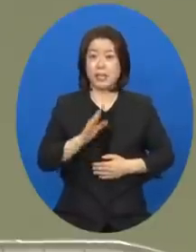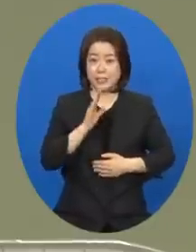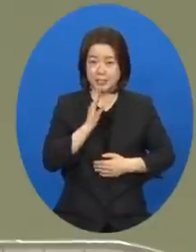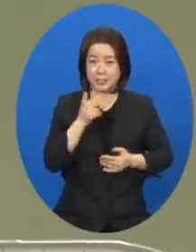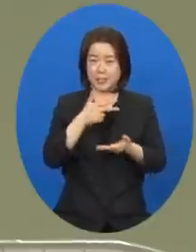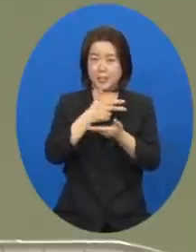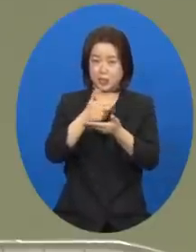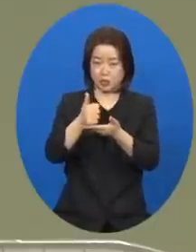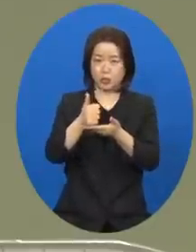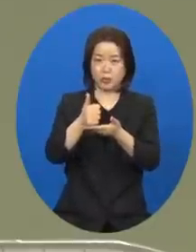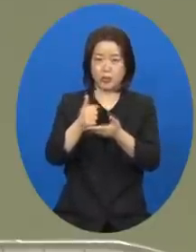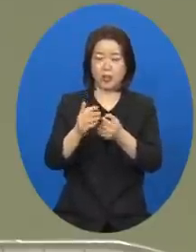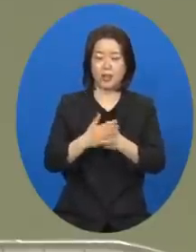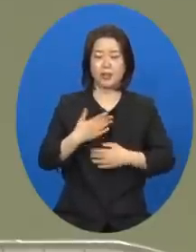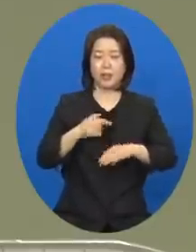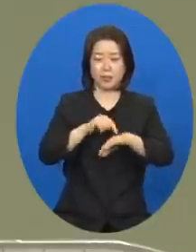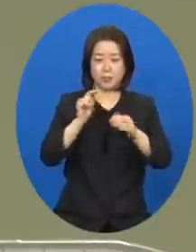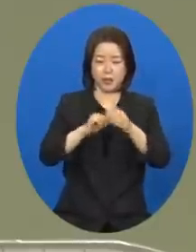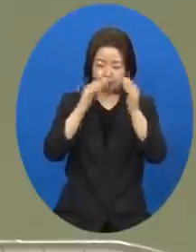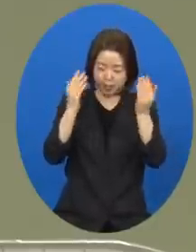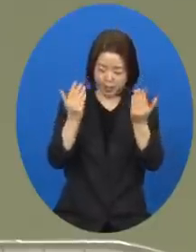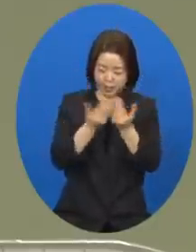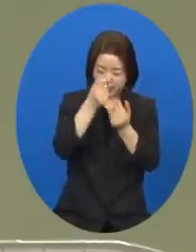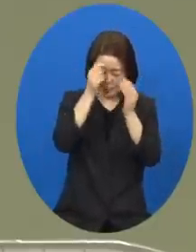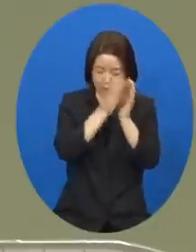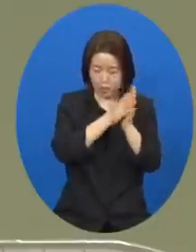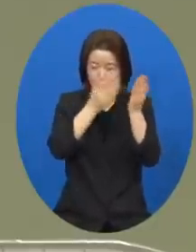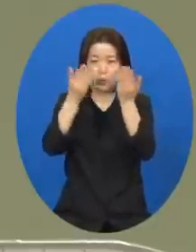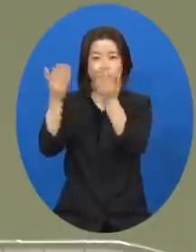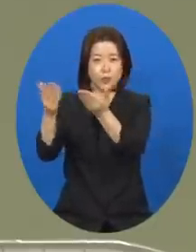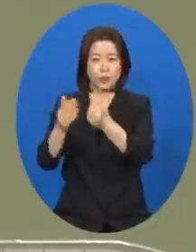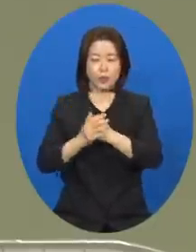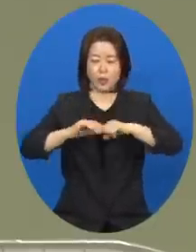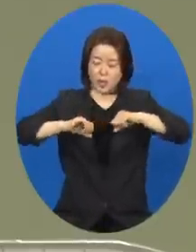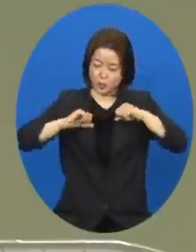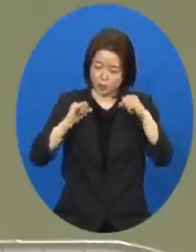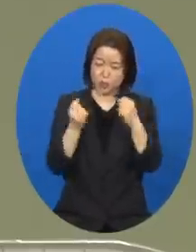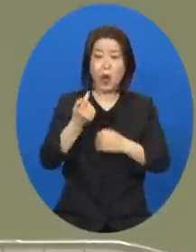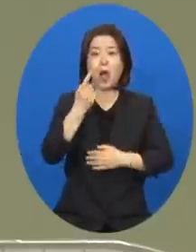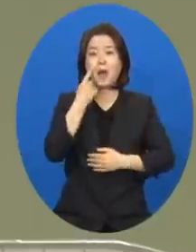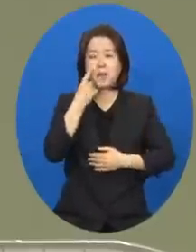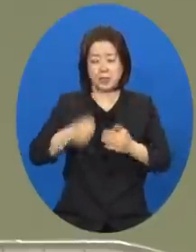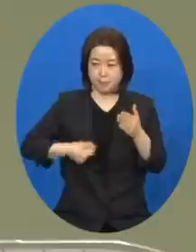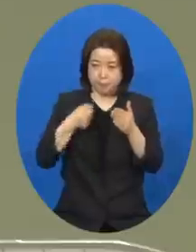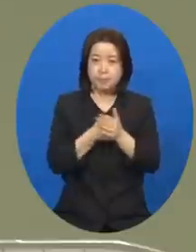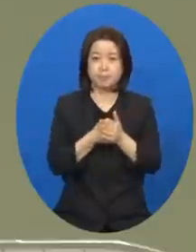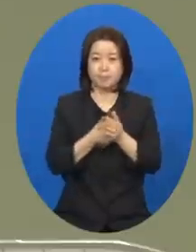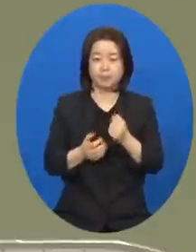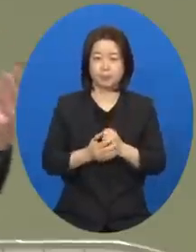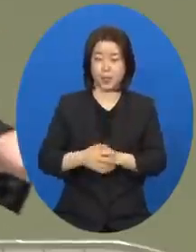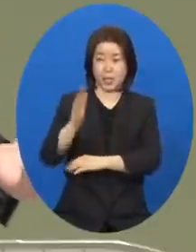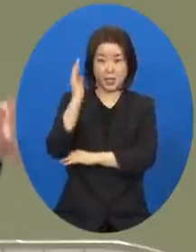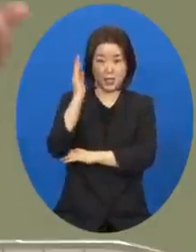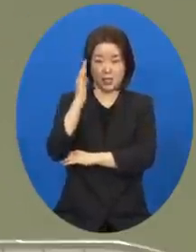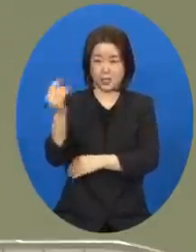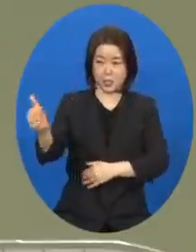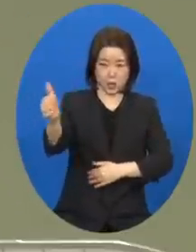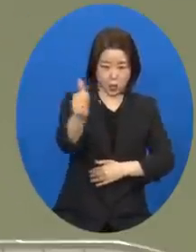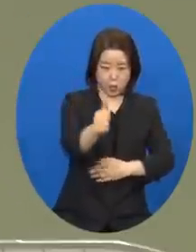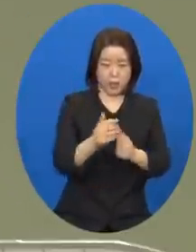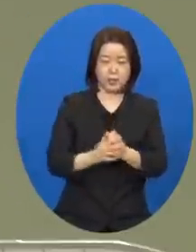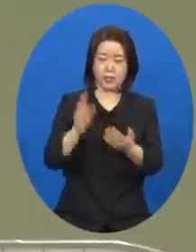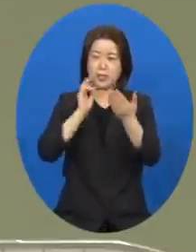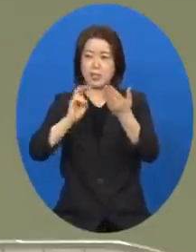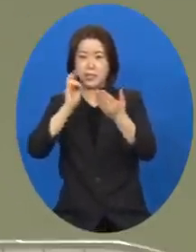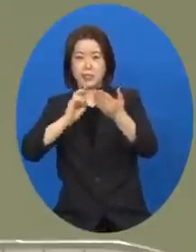주님께 내 마음을 다해서 기도도 하고 순종도 해야 되겠다. 강사님이 나와서 찬송을